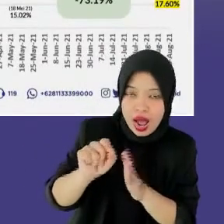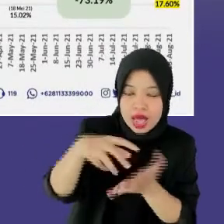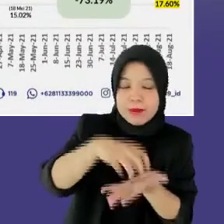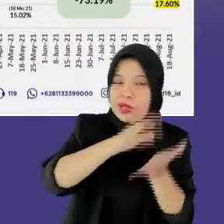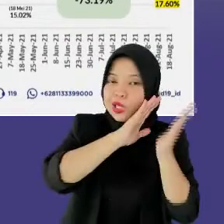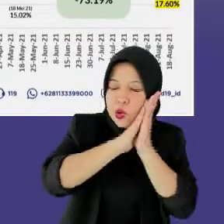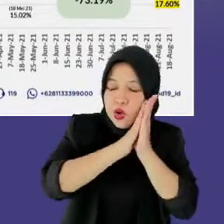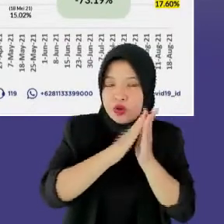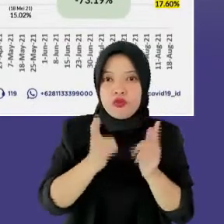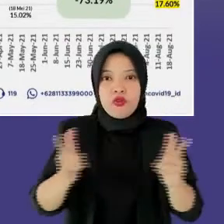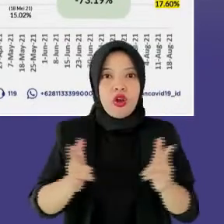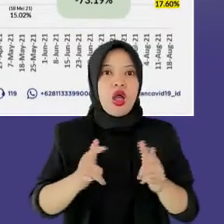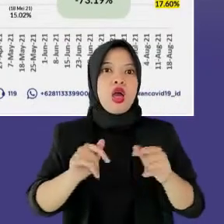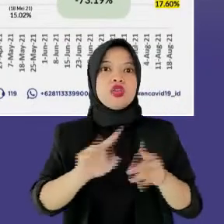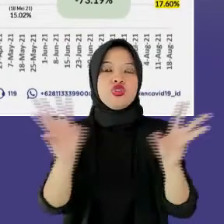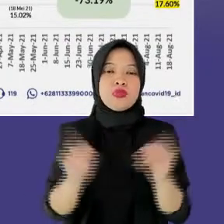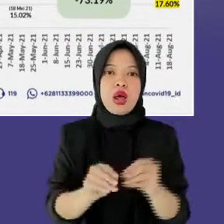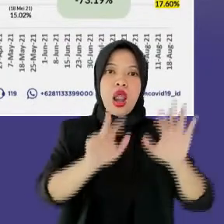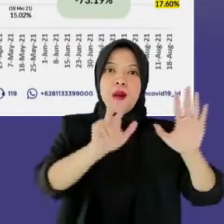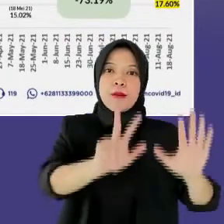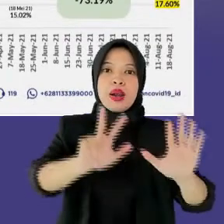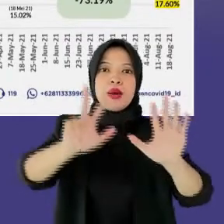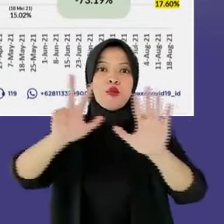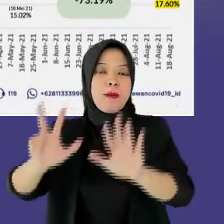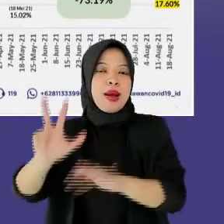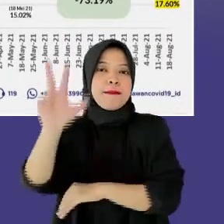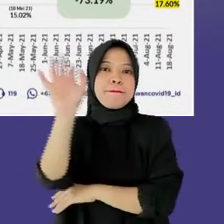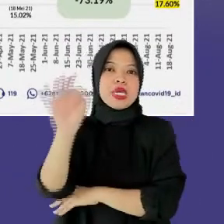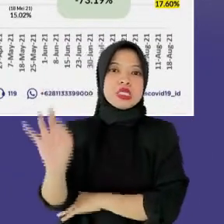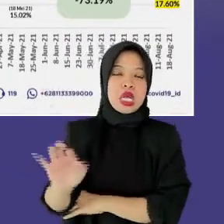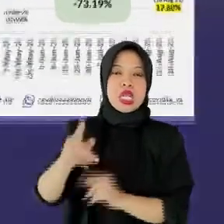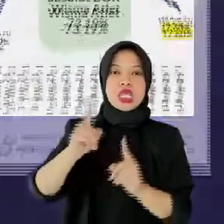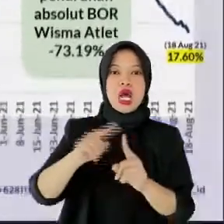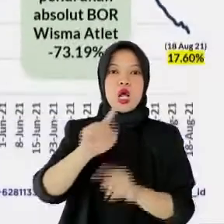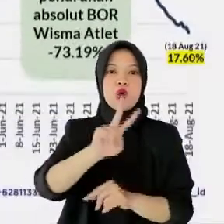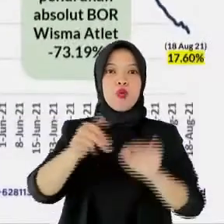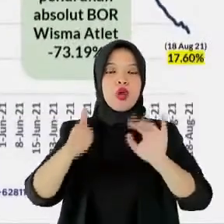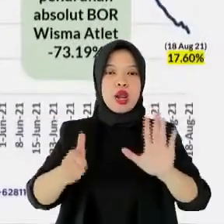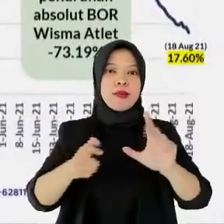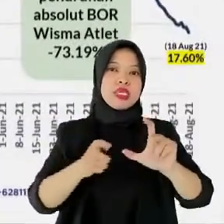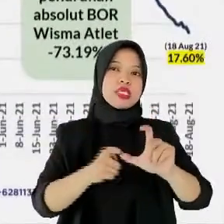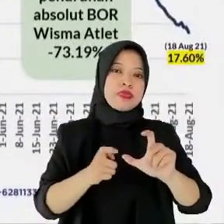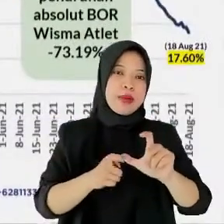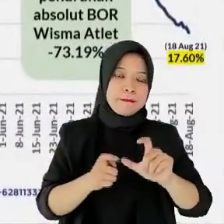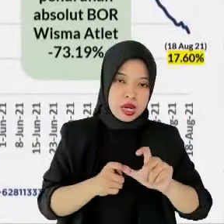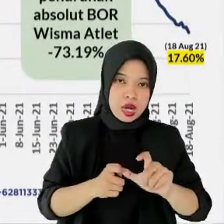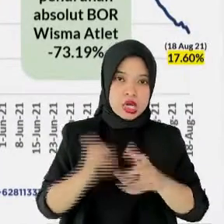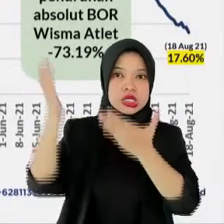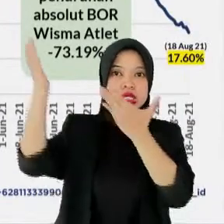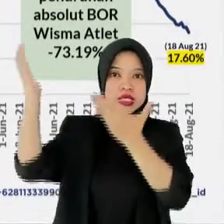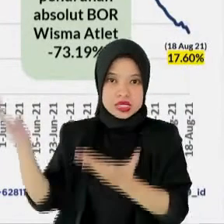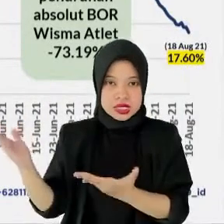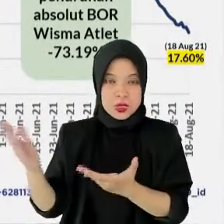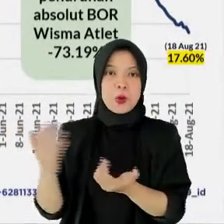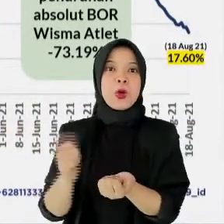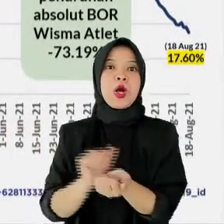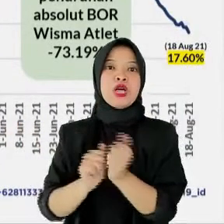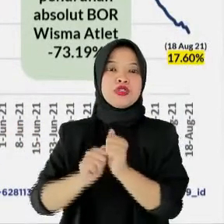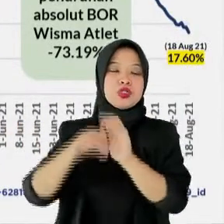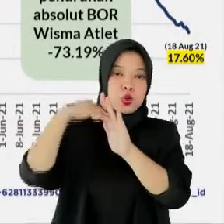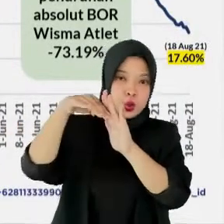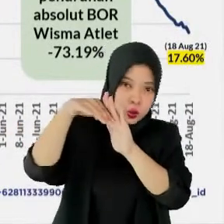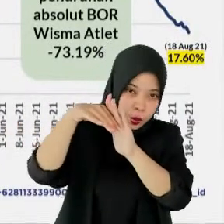September ini sempat menyentuh angka 88% di tanggal 26 September. Setelah itu kan kasus turun gitu